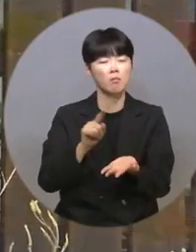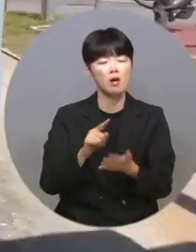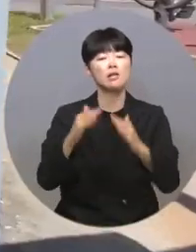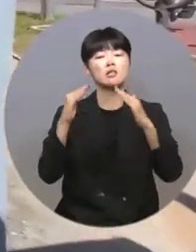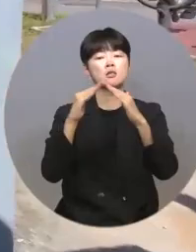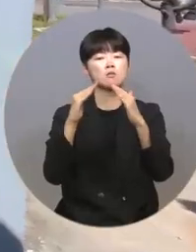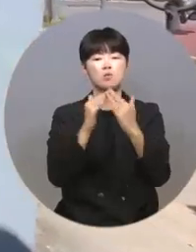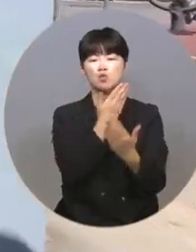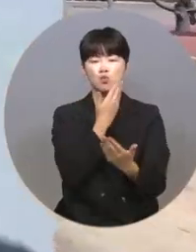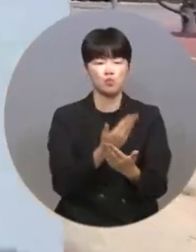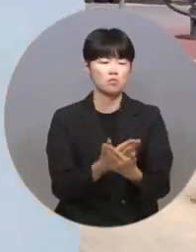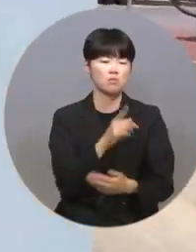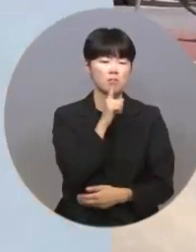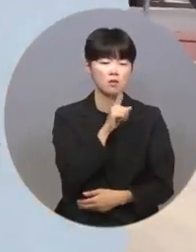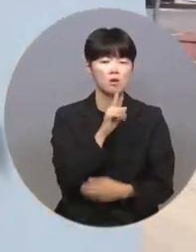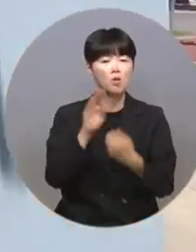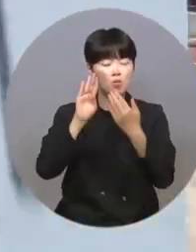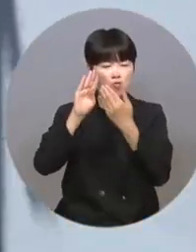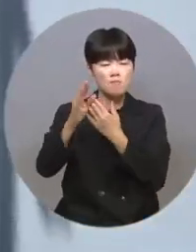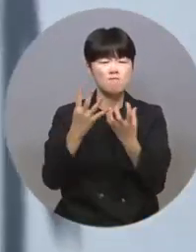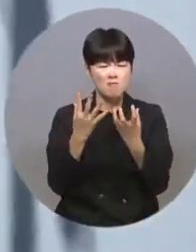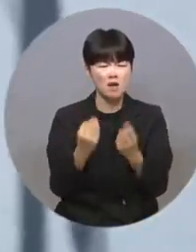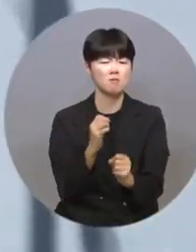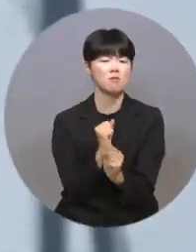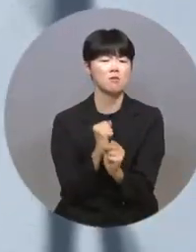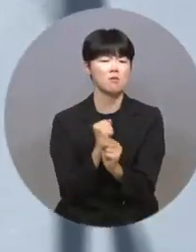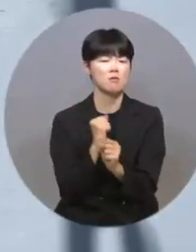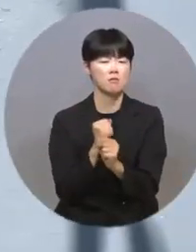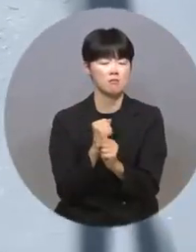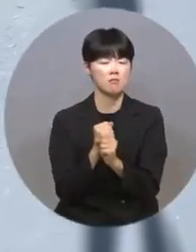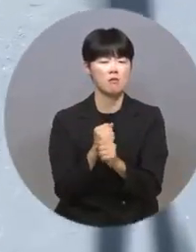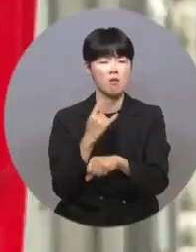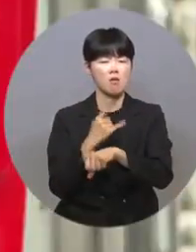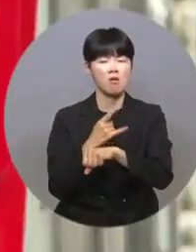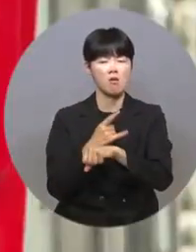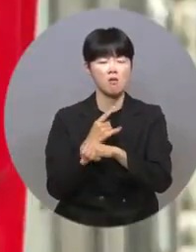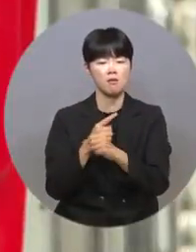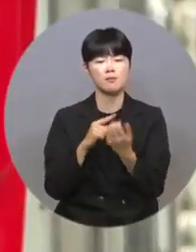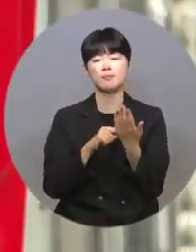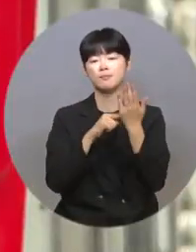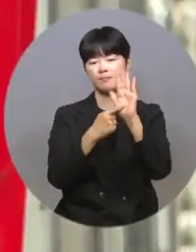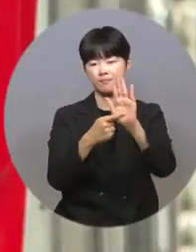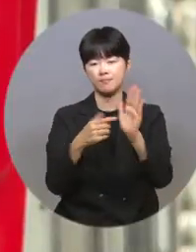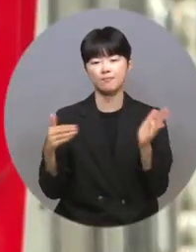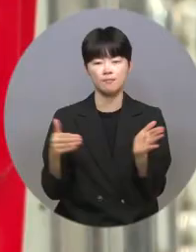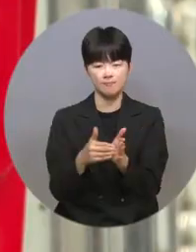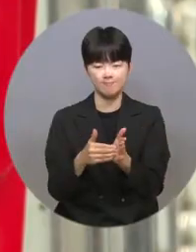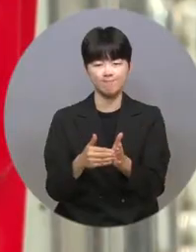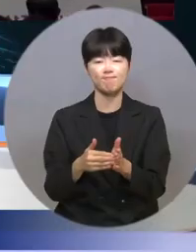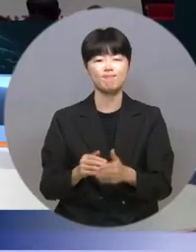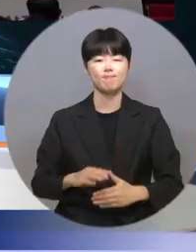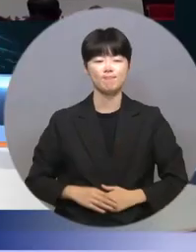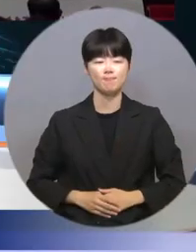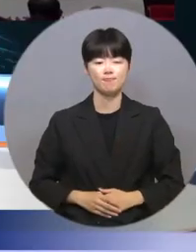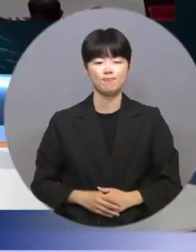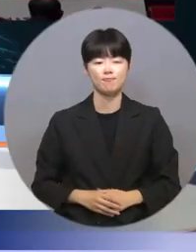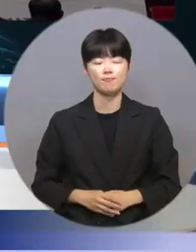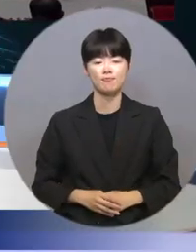많은 희망하우스를 지어가겠다고 밝혔습니다. 복지TV 뉴스 이영수입니다.